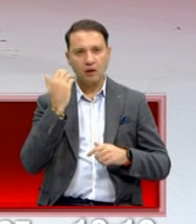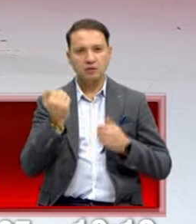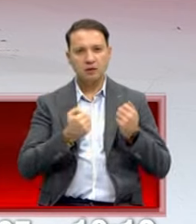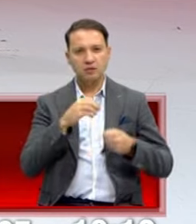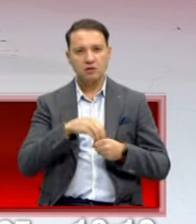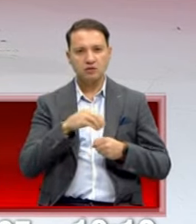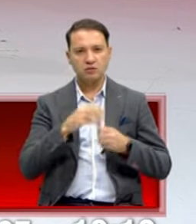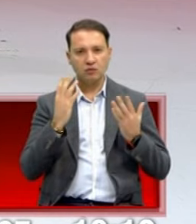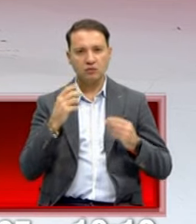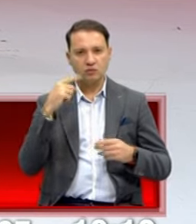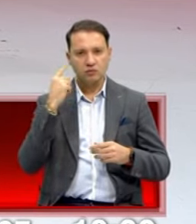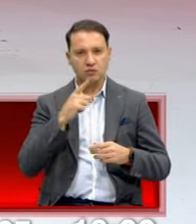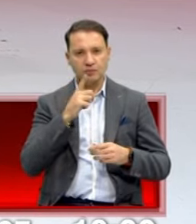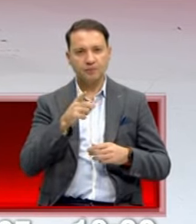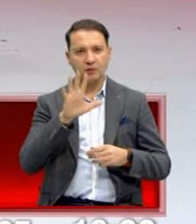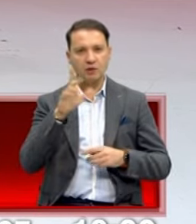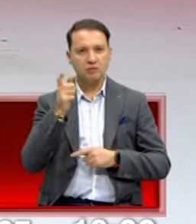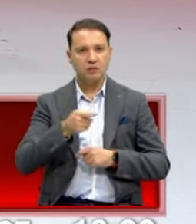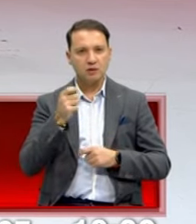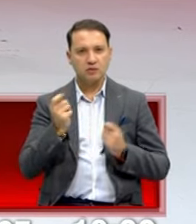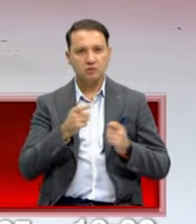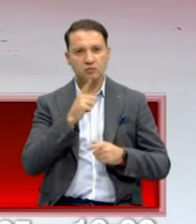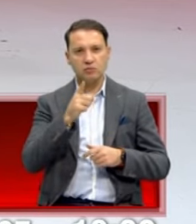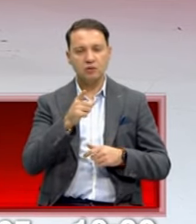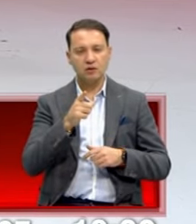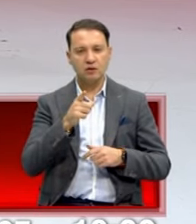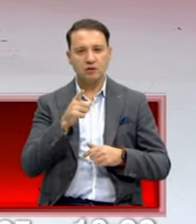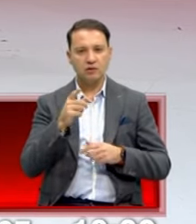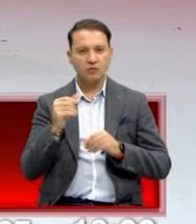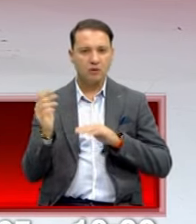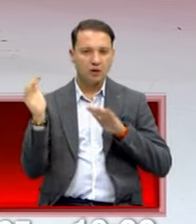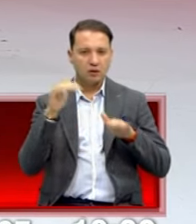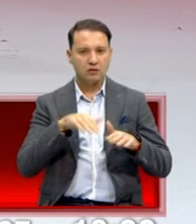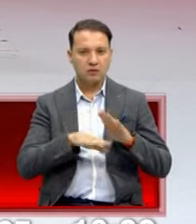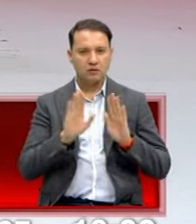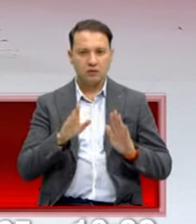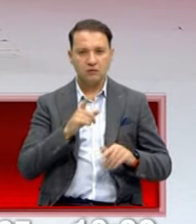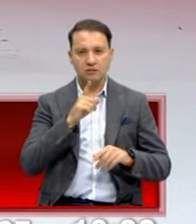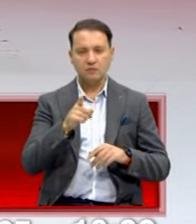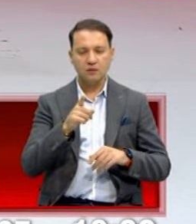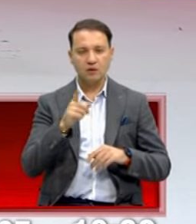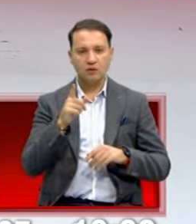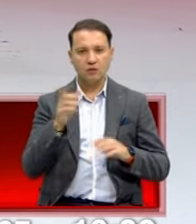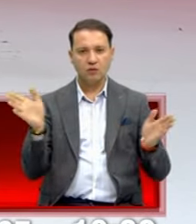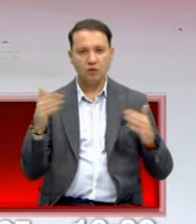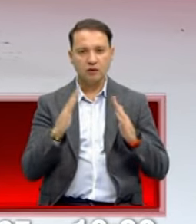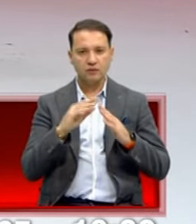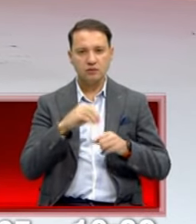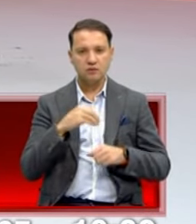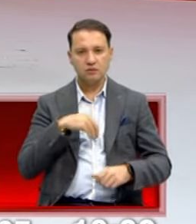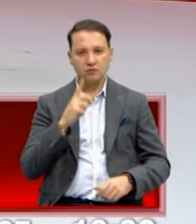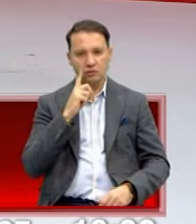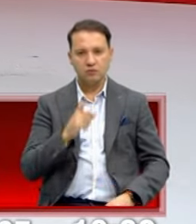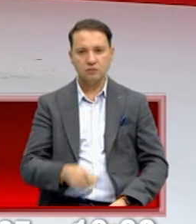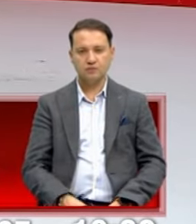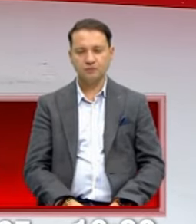hariç içinde olduğu düşünülüyor. 5 maden çalışanın da işte burada kayan toprağın altında kalan konteynerlerde olduğu sanılıyor.